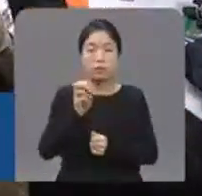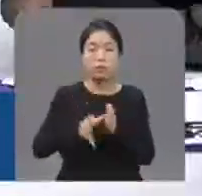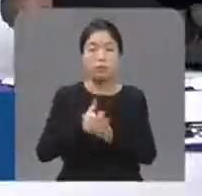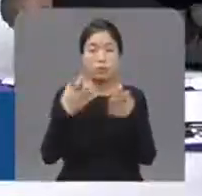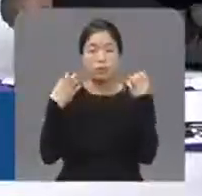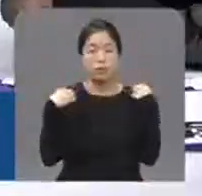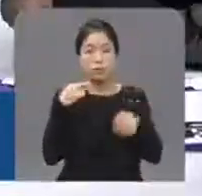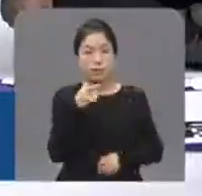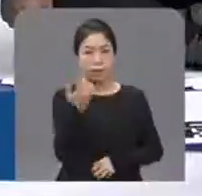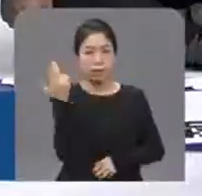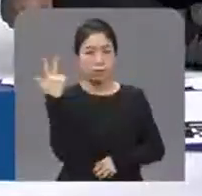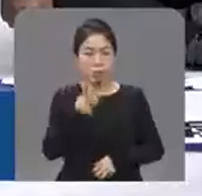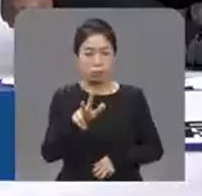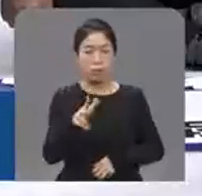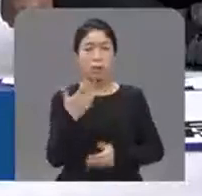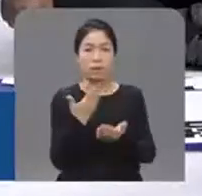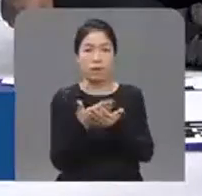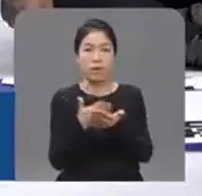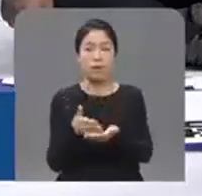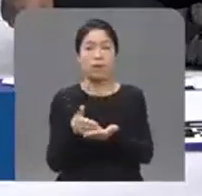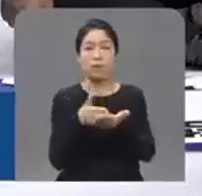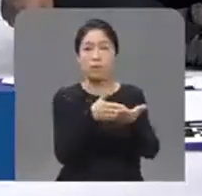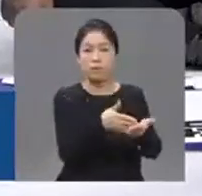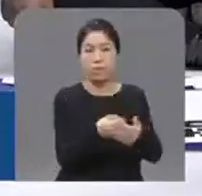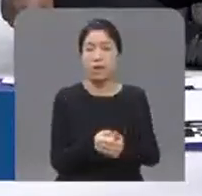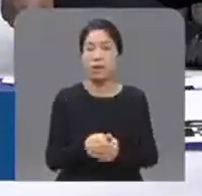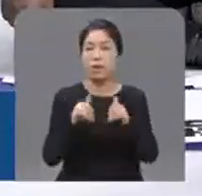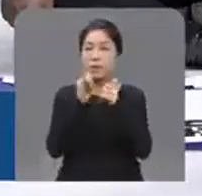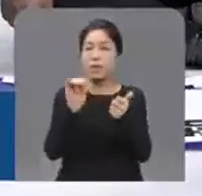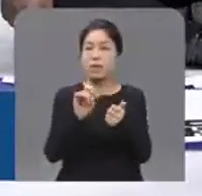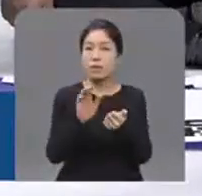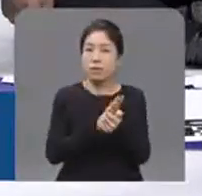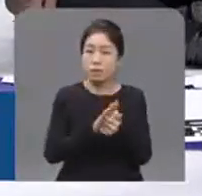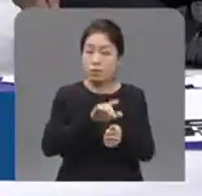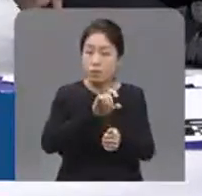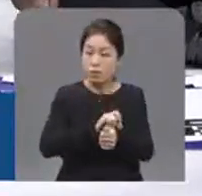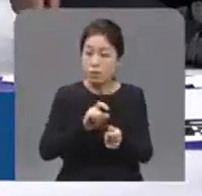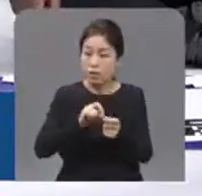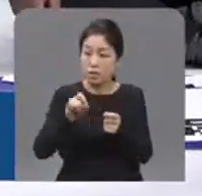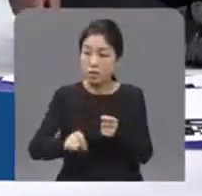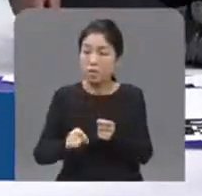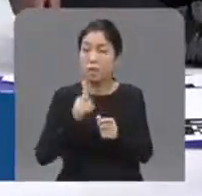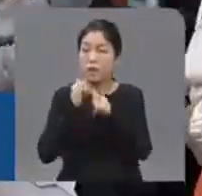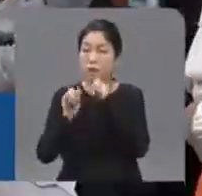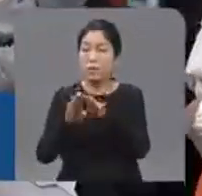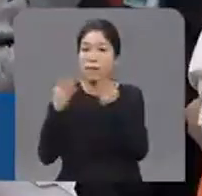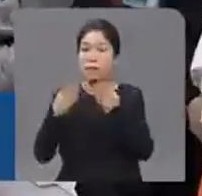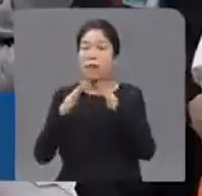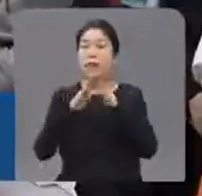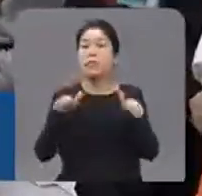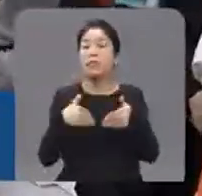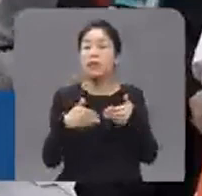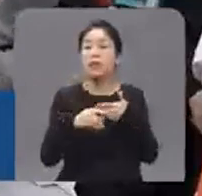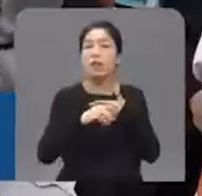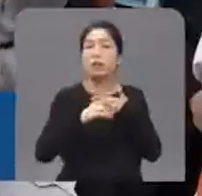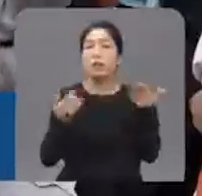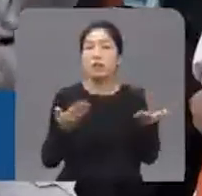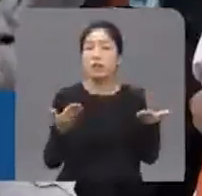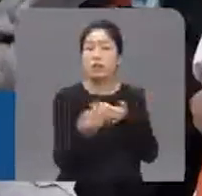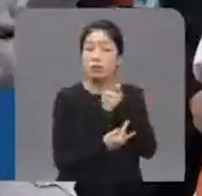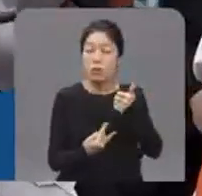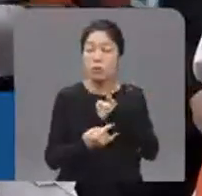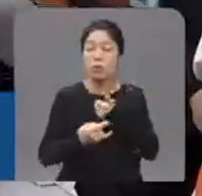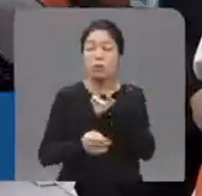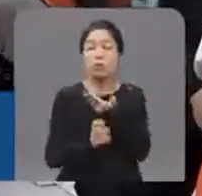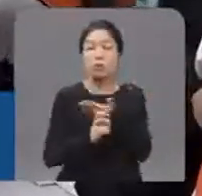나섰습니다. 민주노총 공공연대노조 사회서비스원 지부는 기자회견을 열고 전남진노위에서 부당해고 사실을